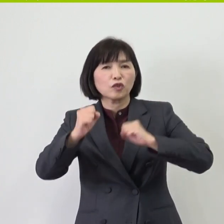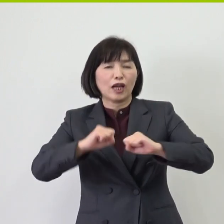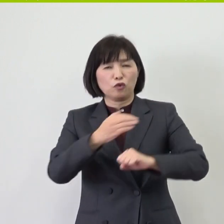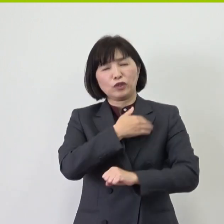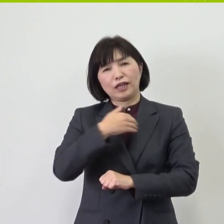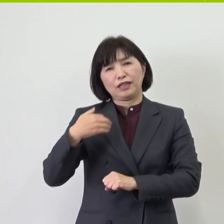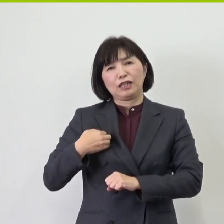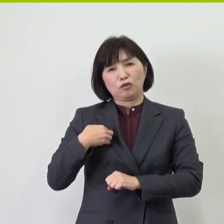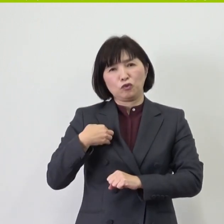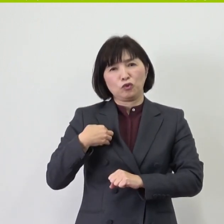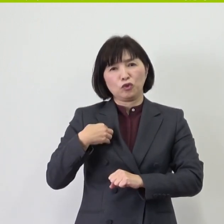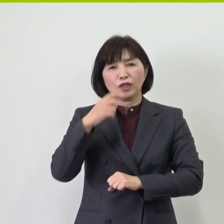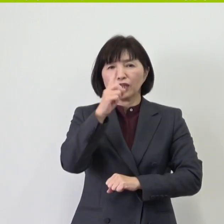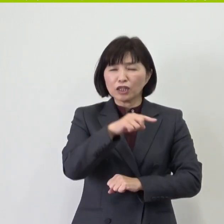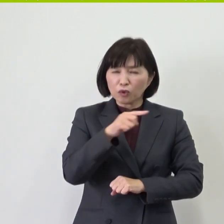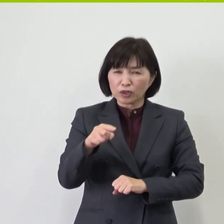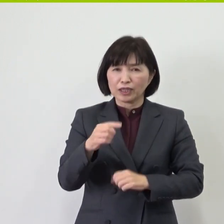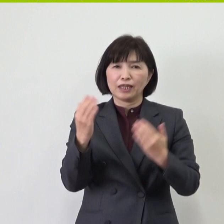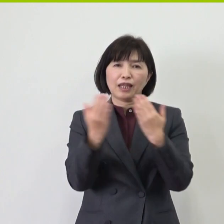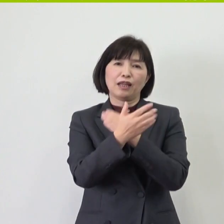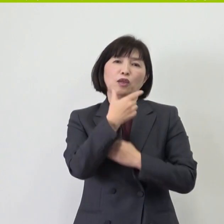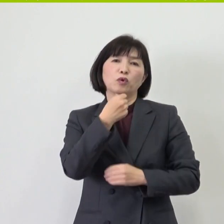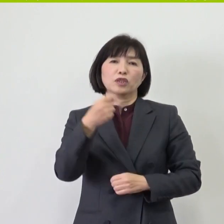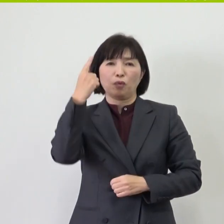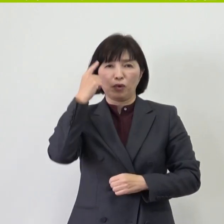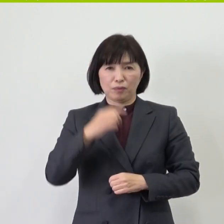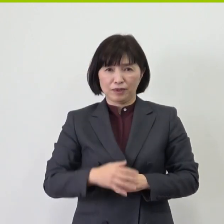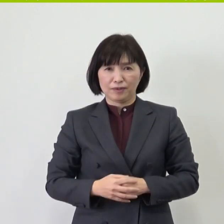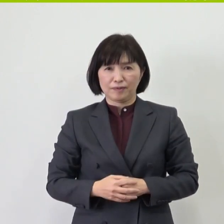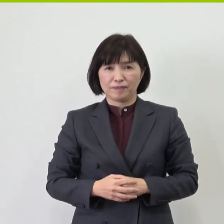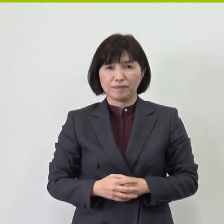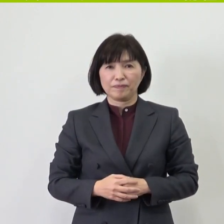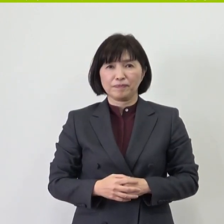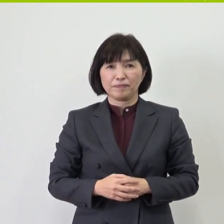通用する人間に成長していただきたいと思っております。